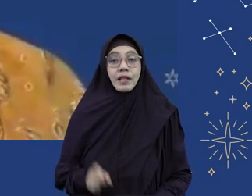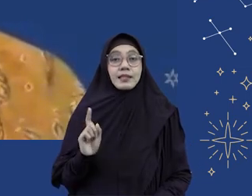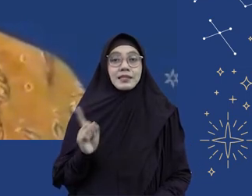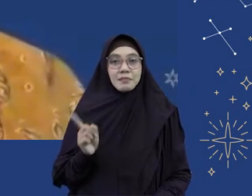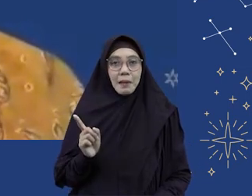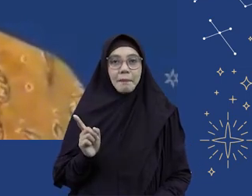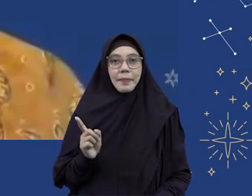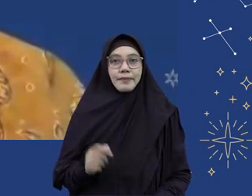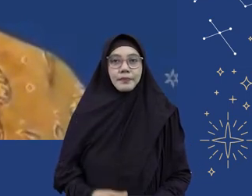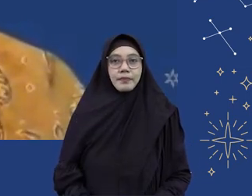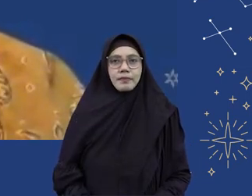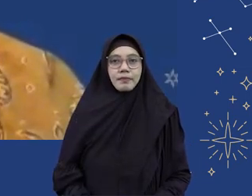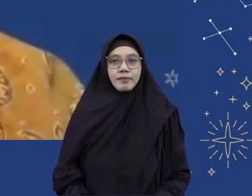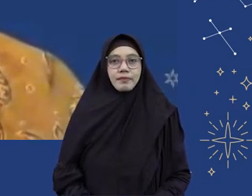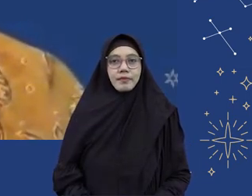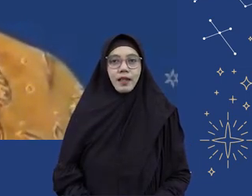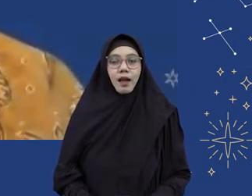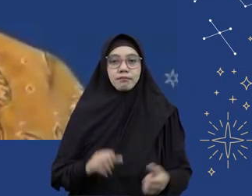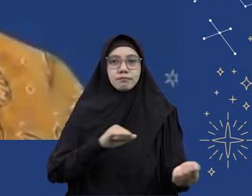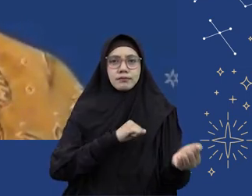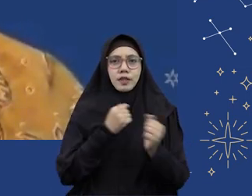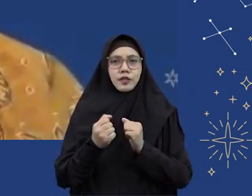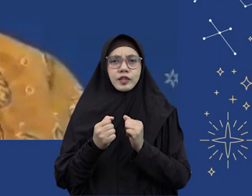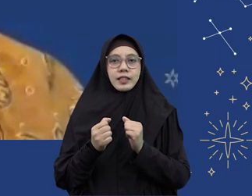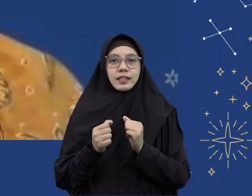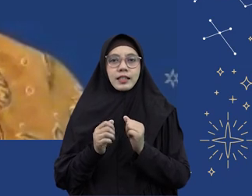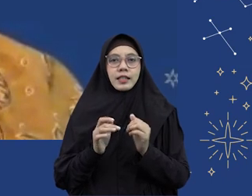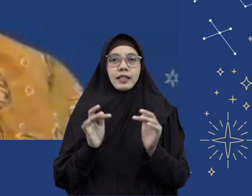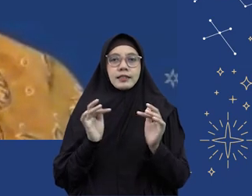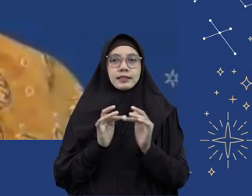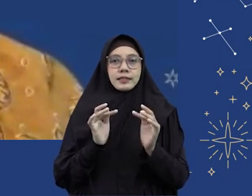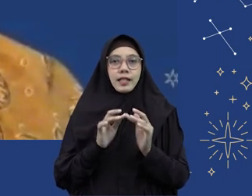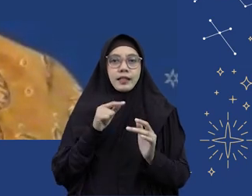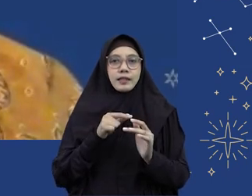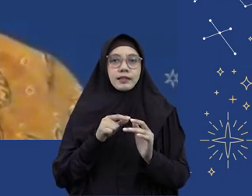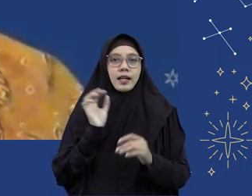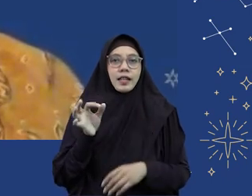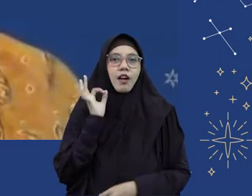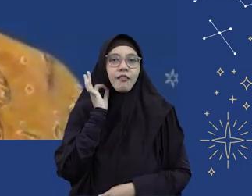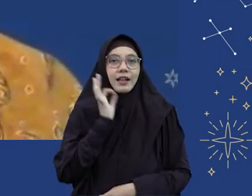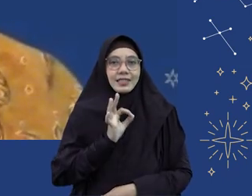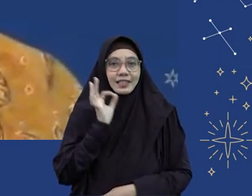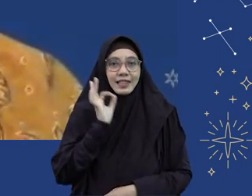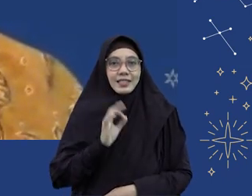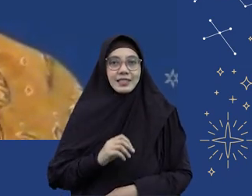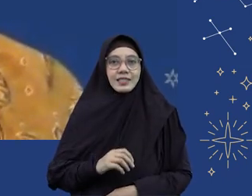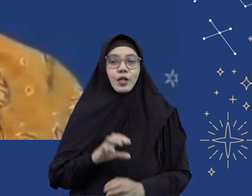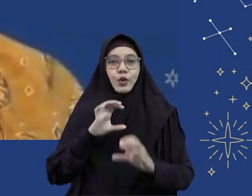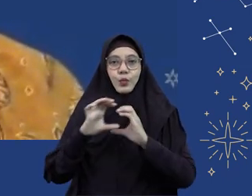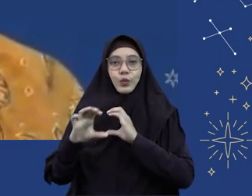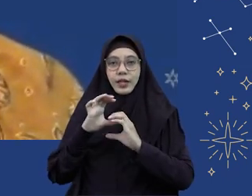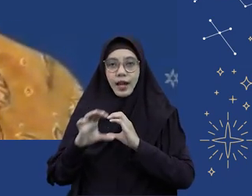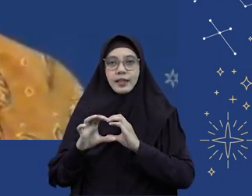komponen utama dari transformasi digital nasional adalah ketersediaan infrastruktur telekomunikasi